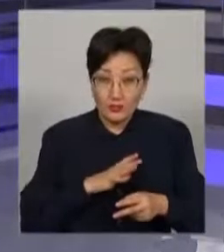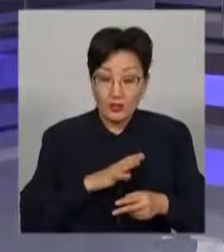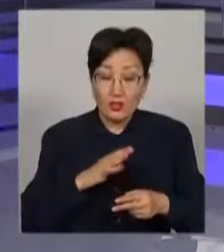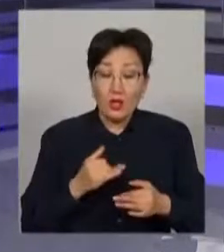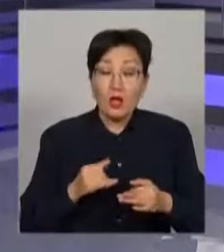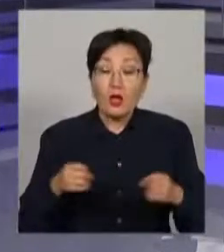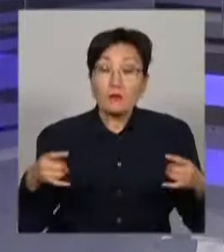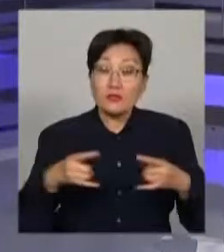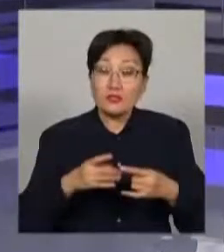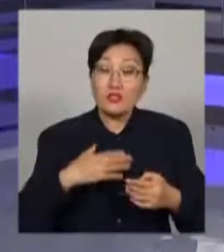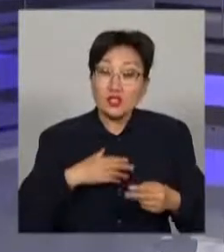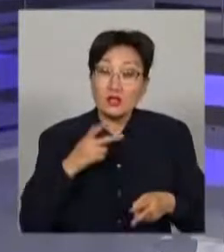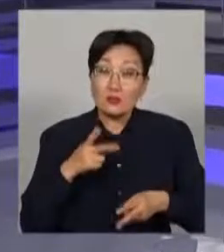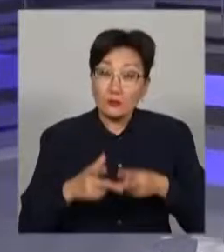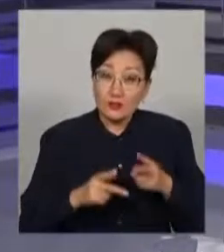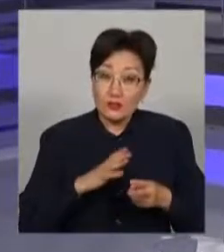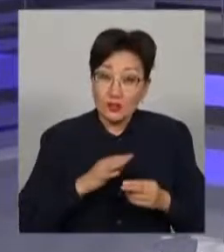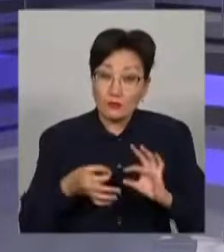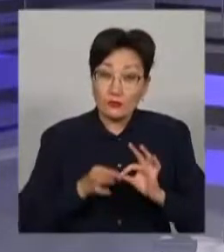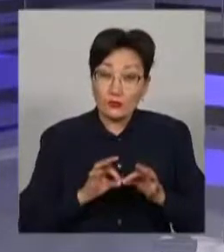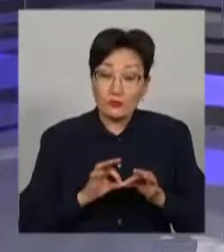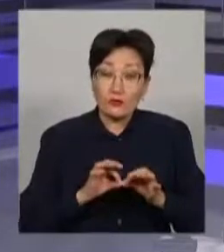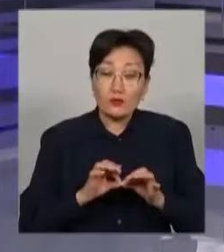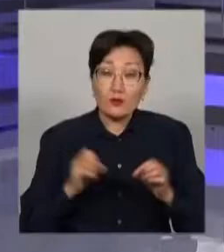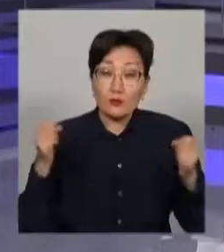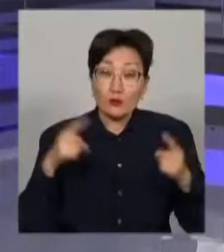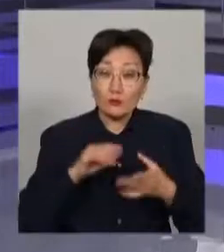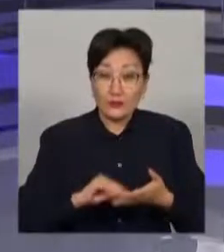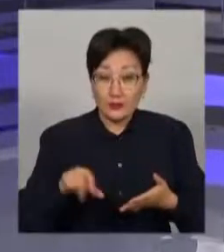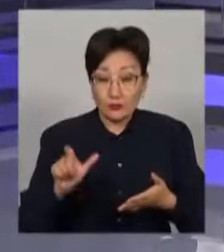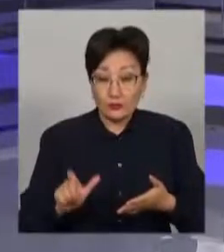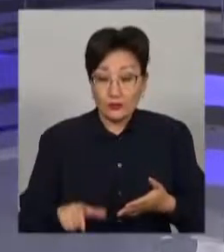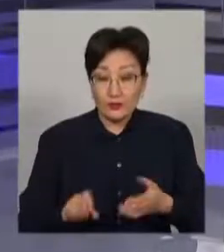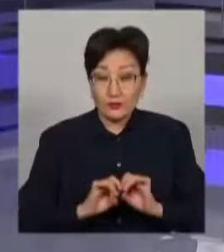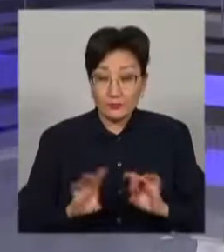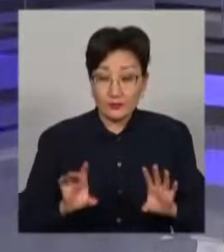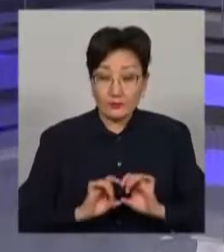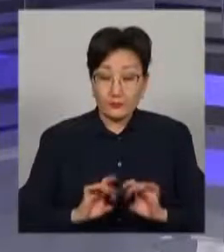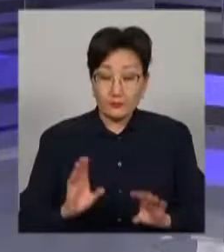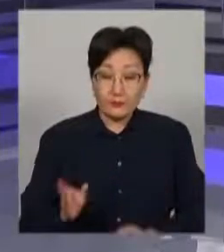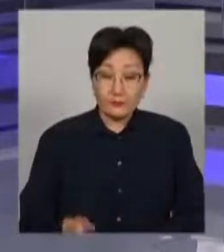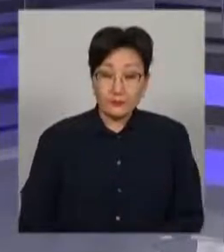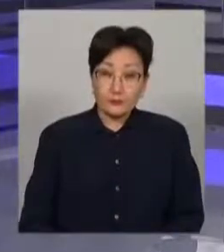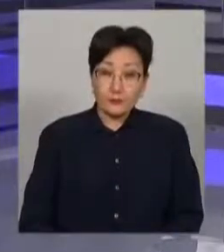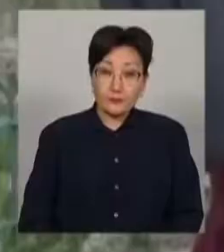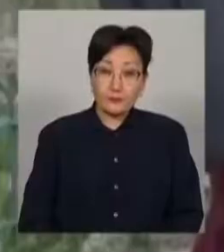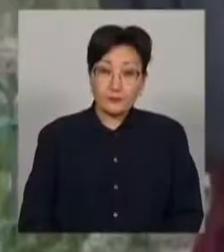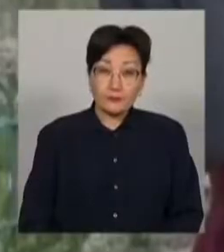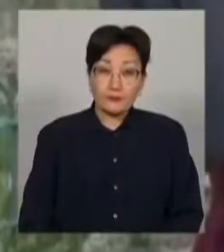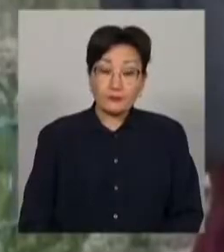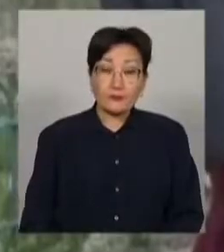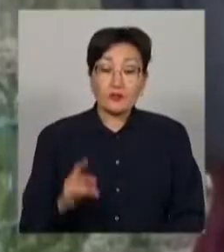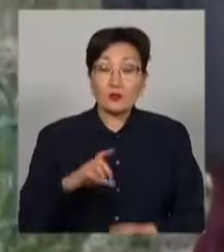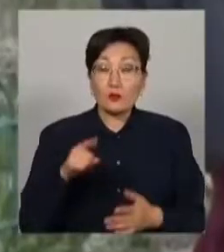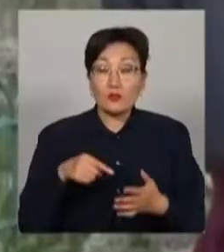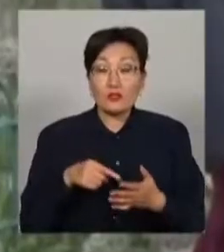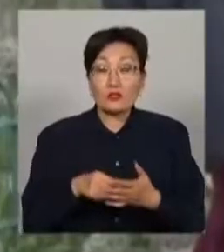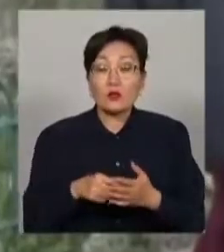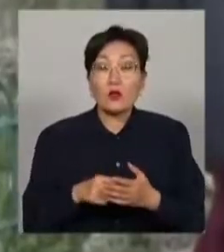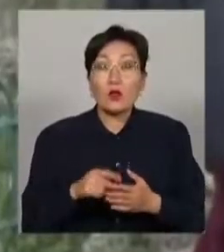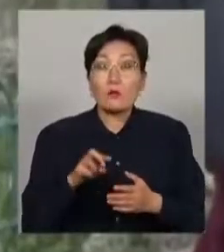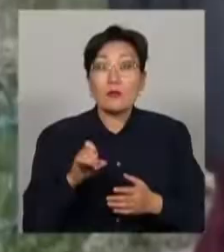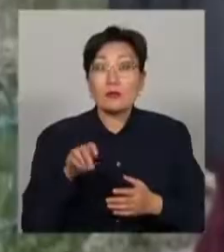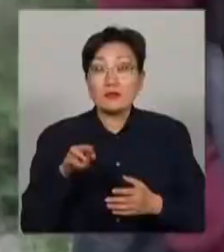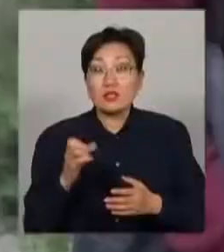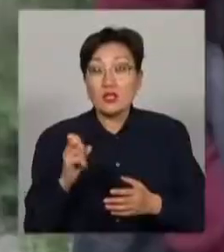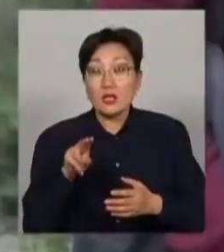деп редакциямызға шағымданды. Мән-жайды анықтаған әріптесім Асылбек Тойбек тарқатады. Нұрсұлтан қаласындағы Бейбітшілік